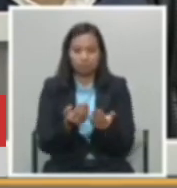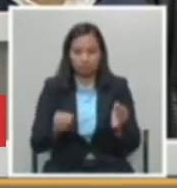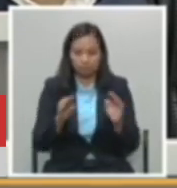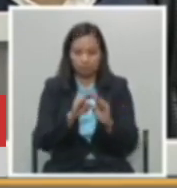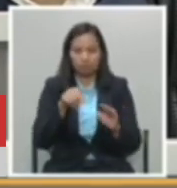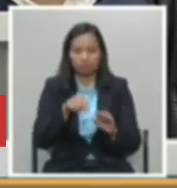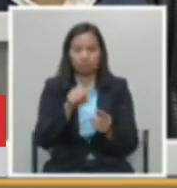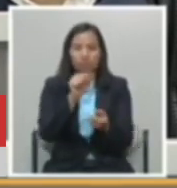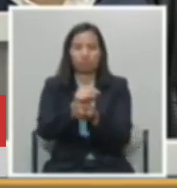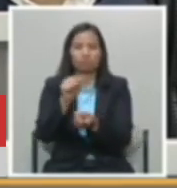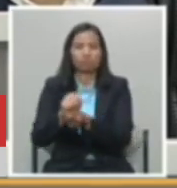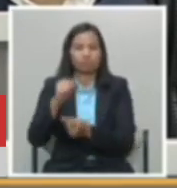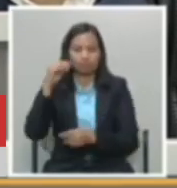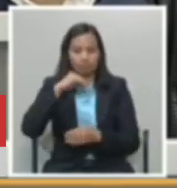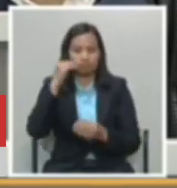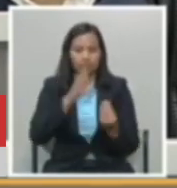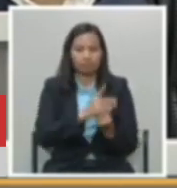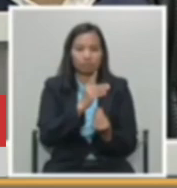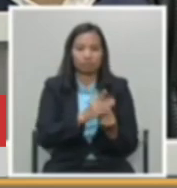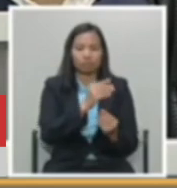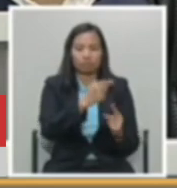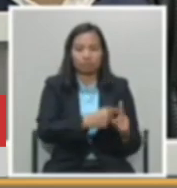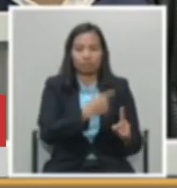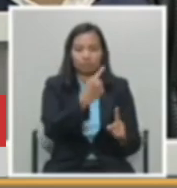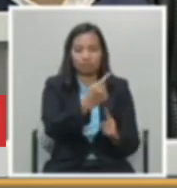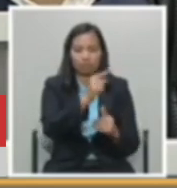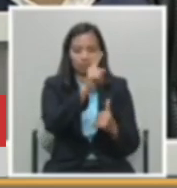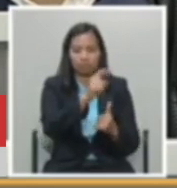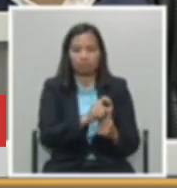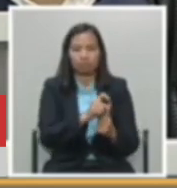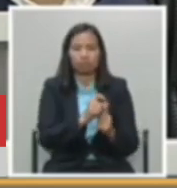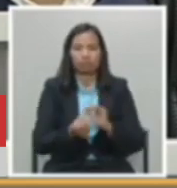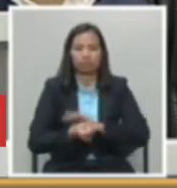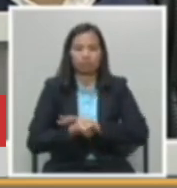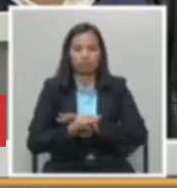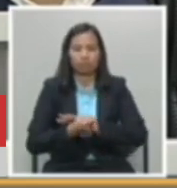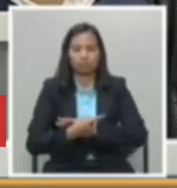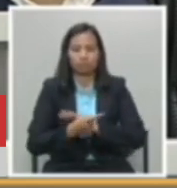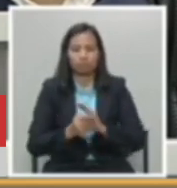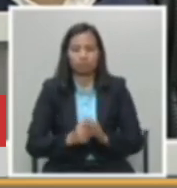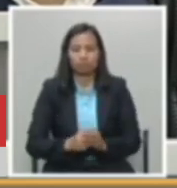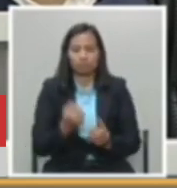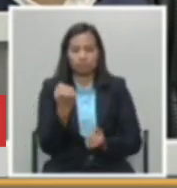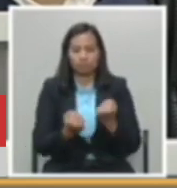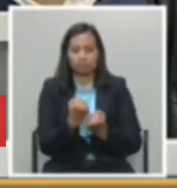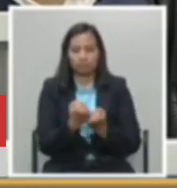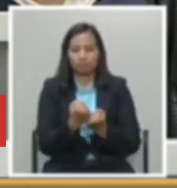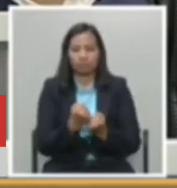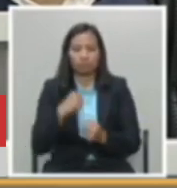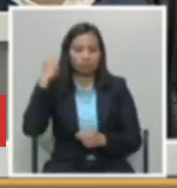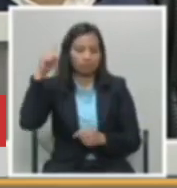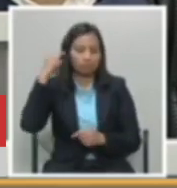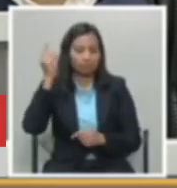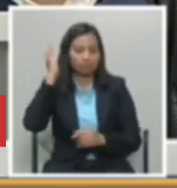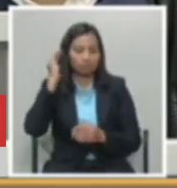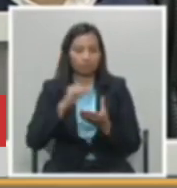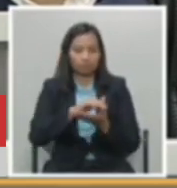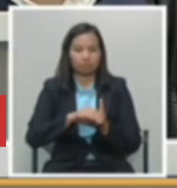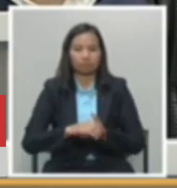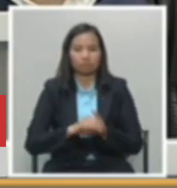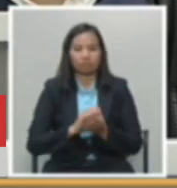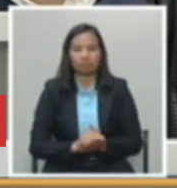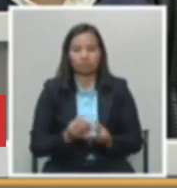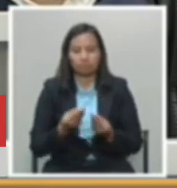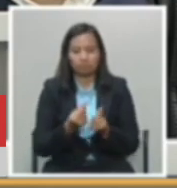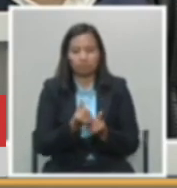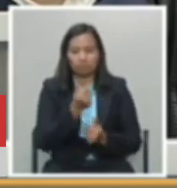เห็นบ่อยเมื่อต้นสัปดาห์ที่แล้วฆ่าตัวตายที่จังหวัดศรีสะเกษนะคะในรถสามีภรรยาที่ดินที่อยู่ม